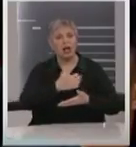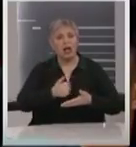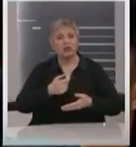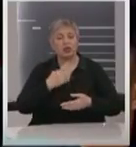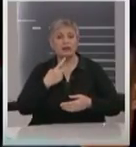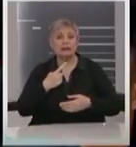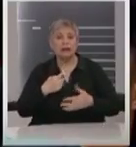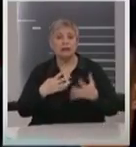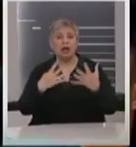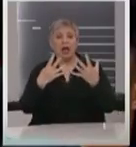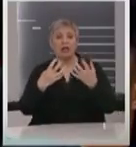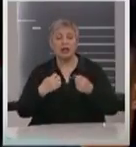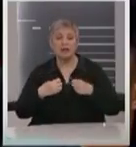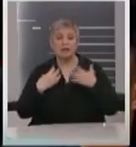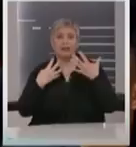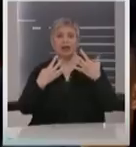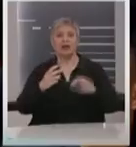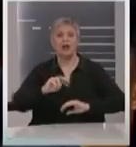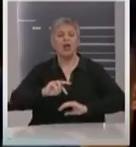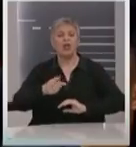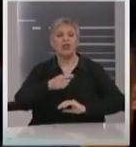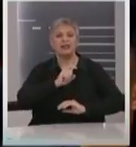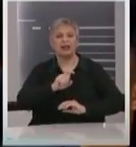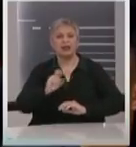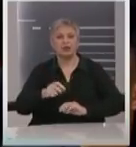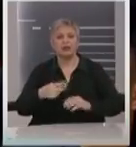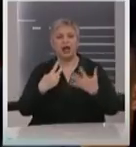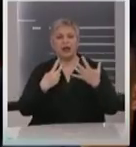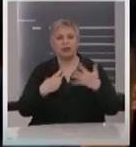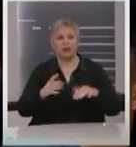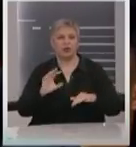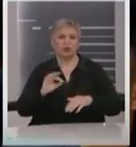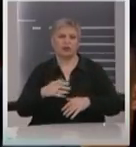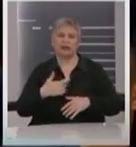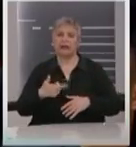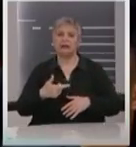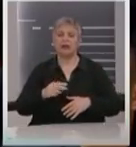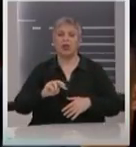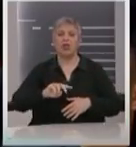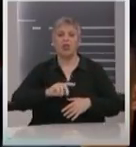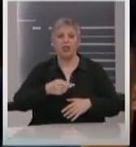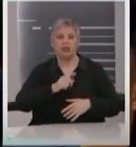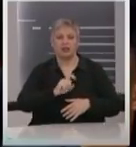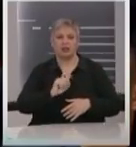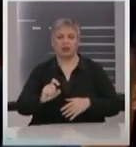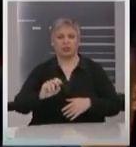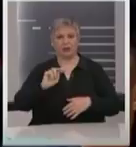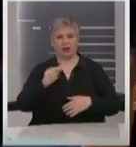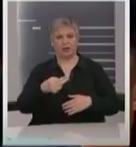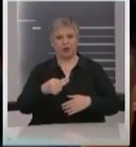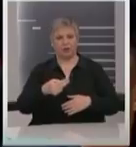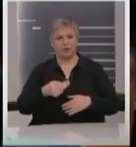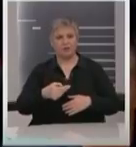χρωστάει 99 δισεκατομμύρια 751 δις ευρώ. Αυξήσατε δηλαδή τα χρέη